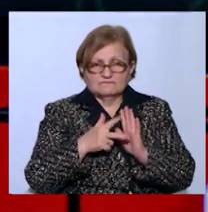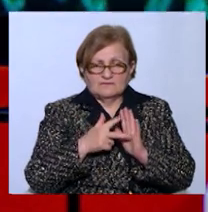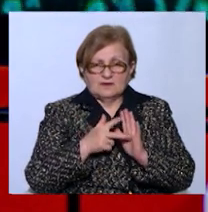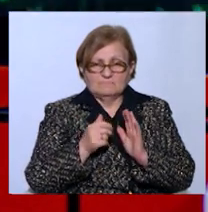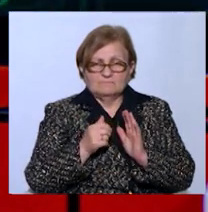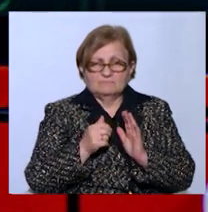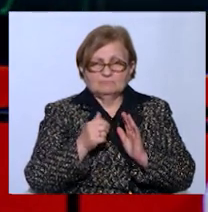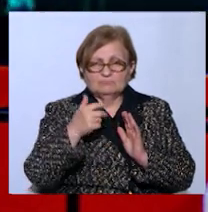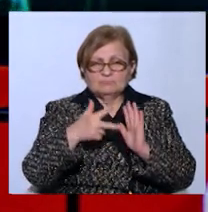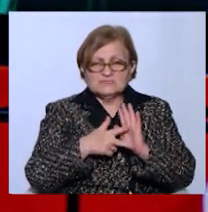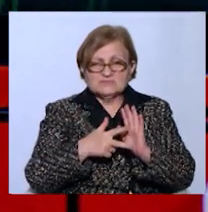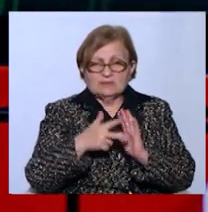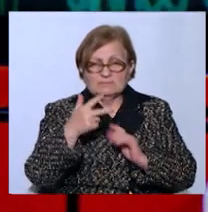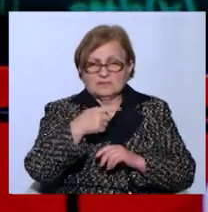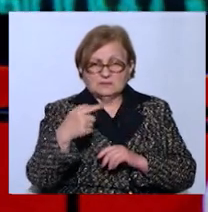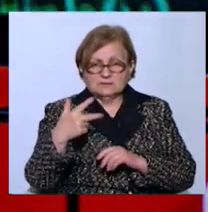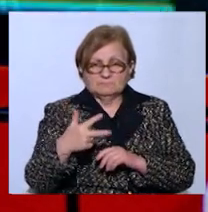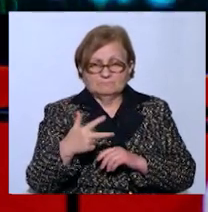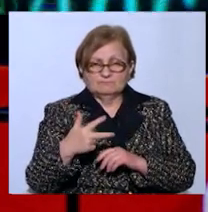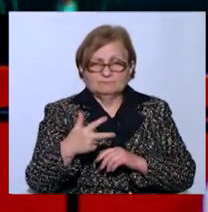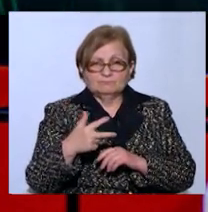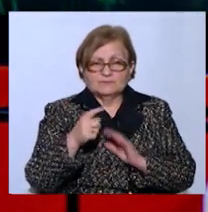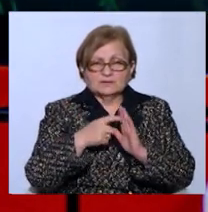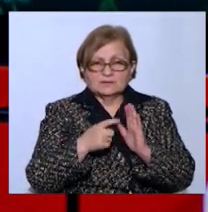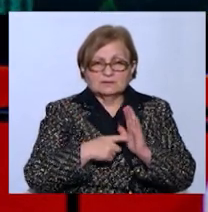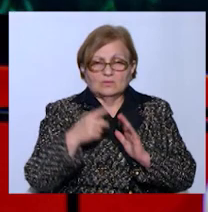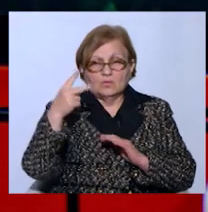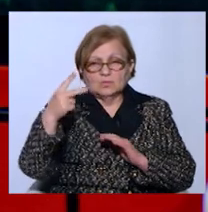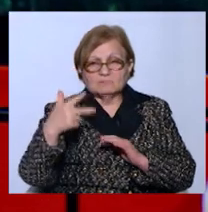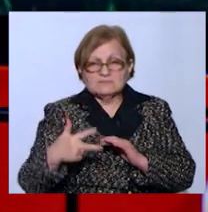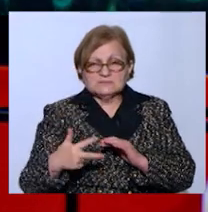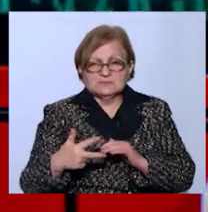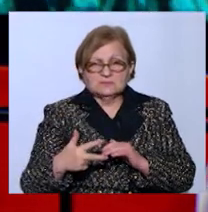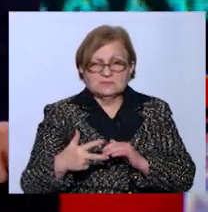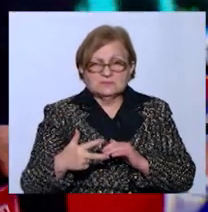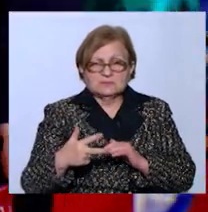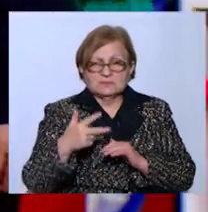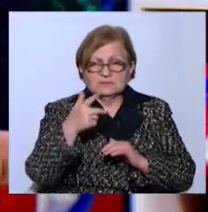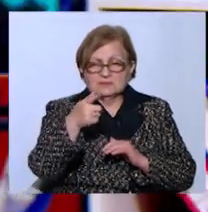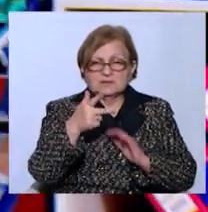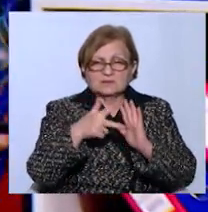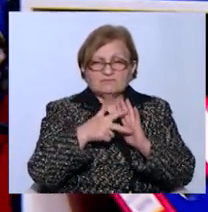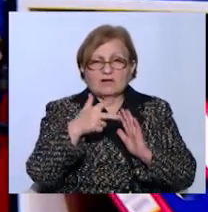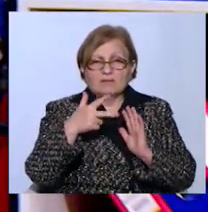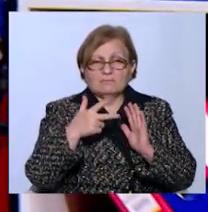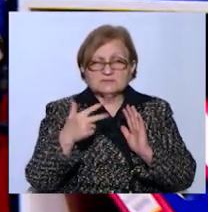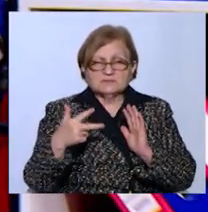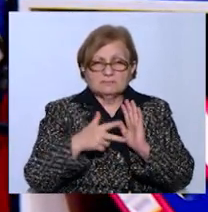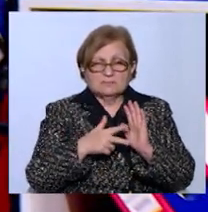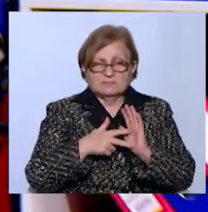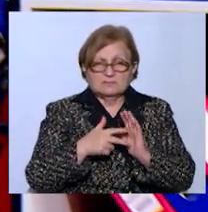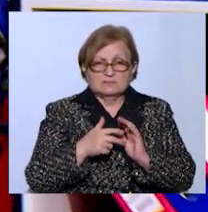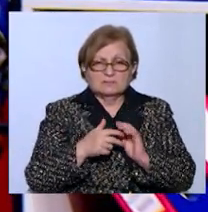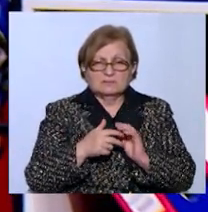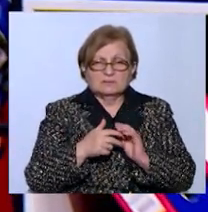8 მესამედი გაყოფილი 2 მესამედზე. 8 მესამედში რამდენი